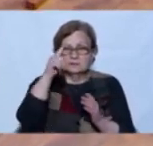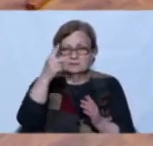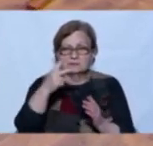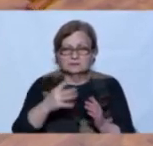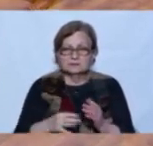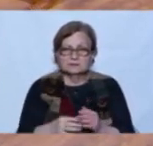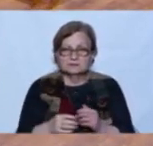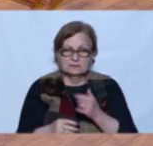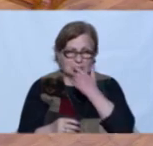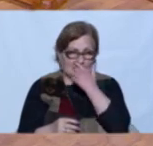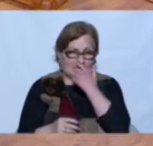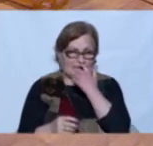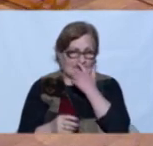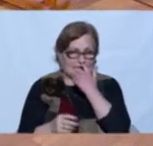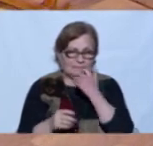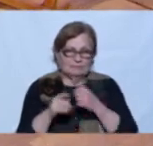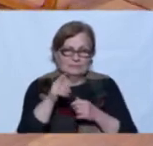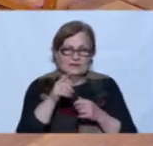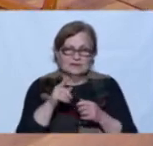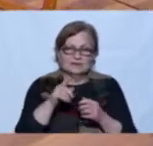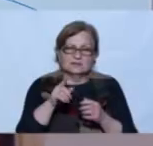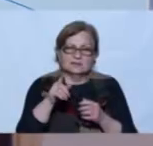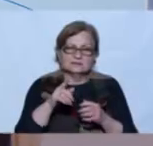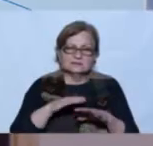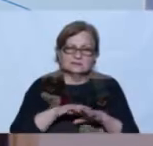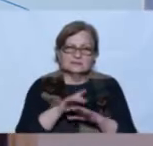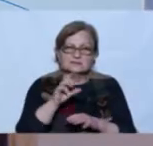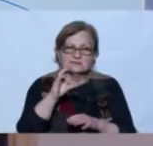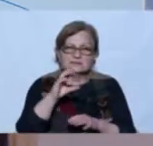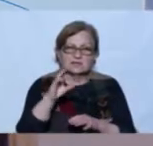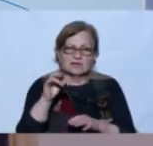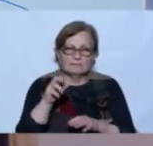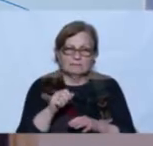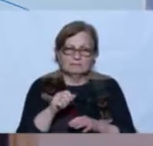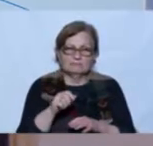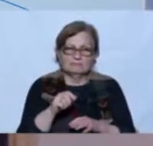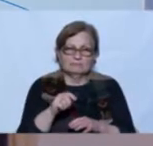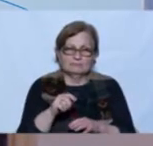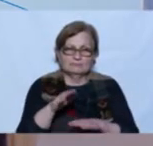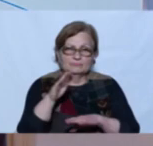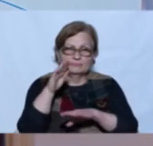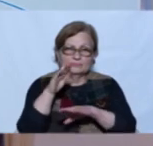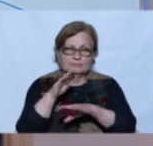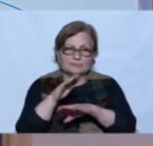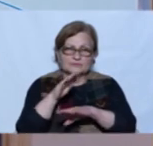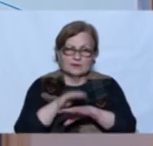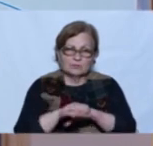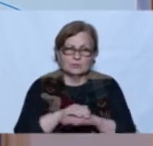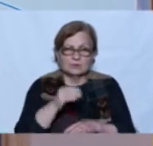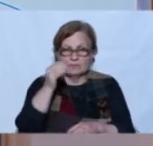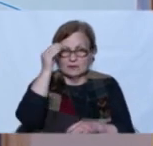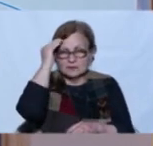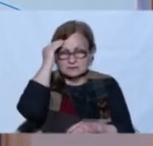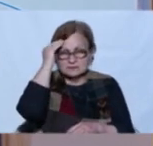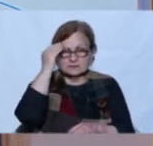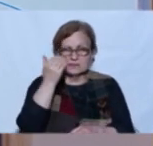საერთოდ არგუმენტირებული ესეს სქემას ასე მოიაზრებენ: დებულება, აზრი, თვალსაზრისი. ახლა